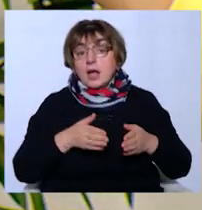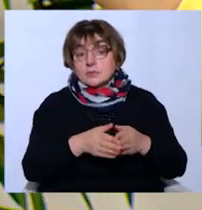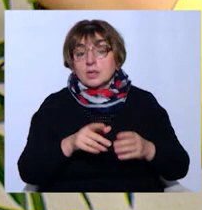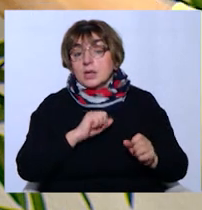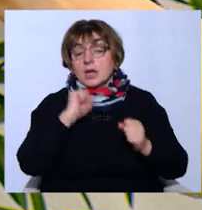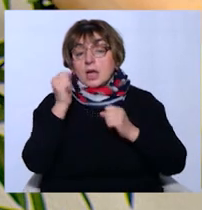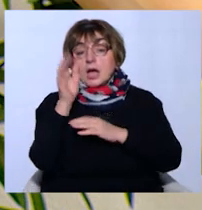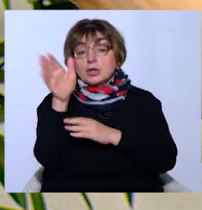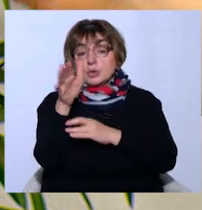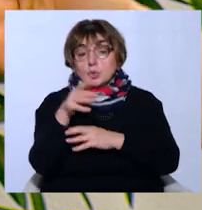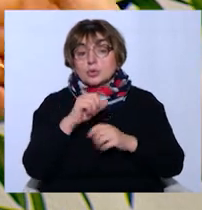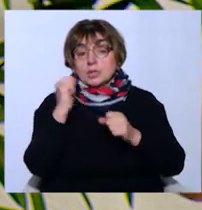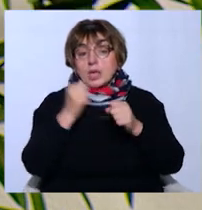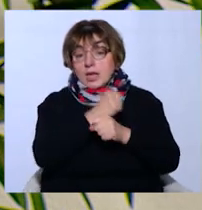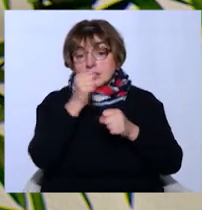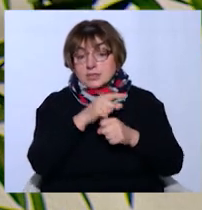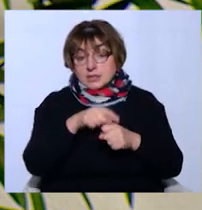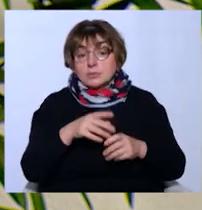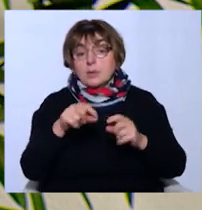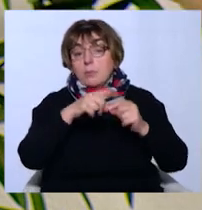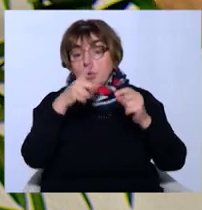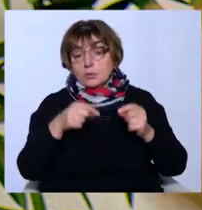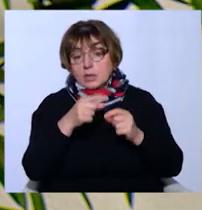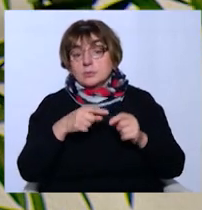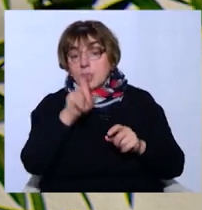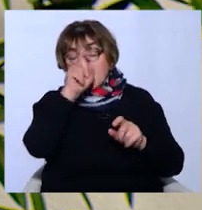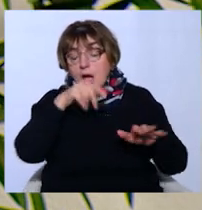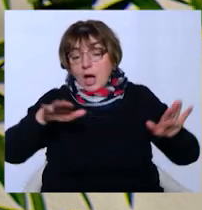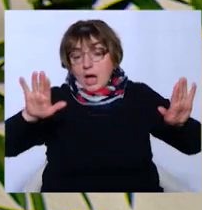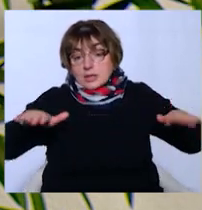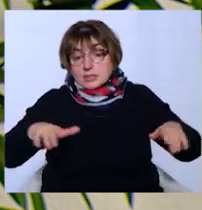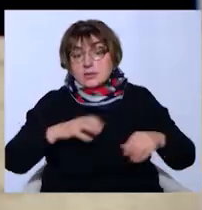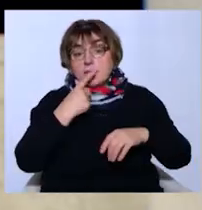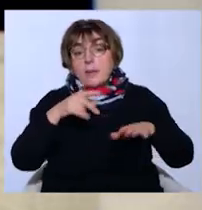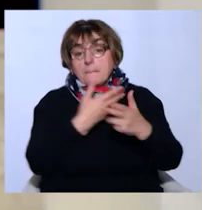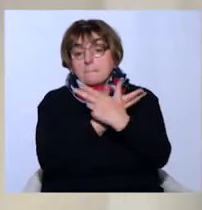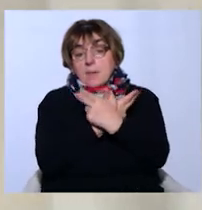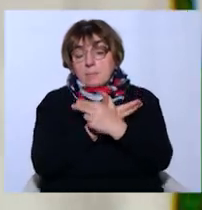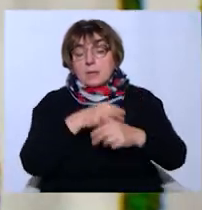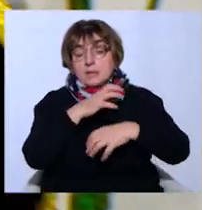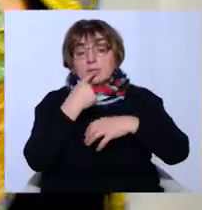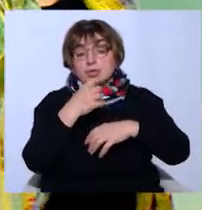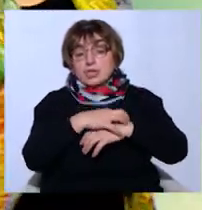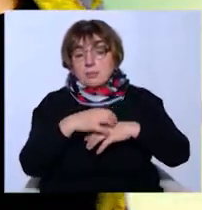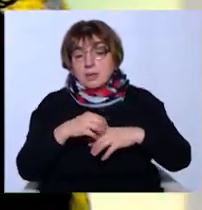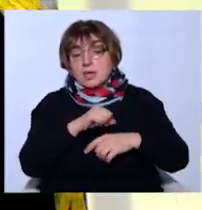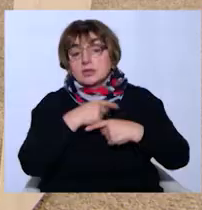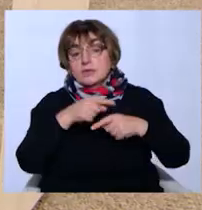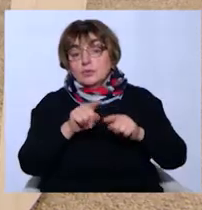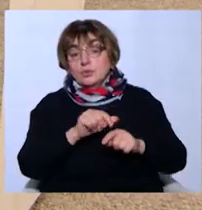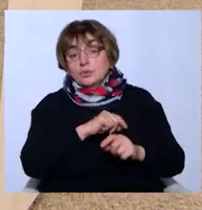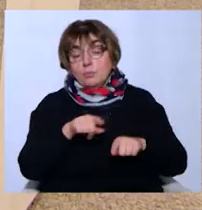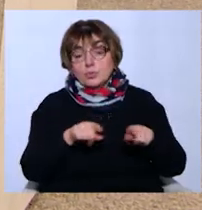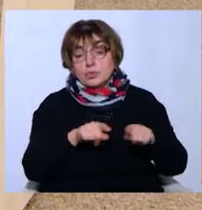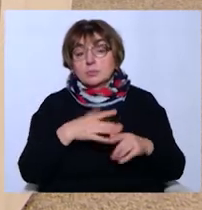ქარი დროშას, ქარის წისქვილს ფოთლებს, ხოლო არწივი, პეპელა და ჭიამაია თავისით მოძრაობენ. ესე იგი, ჩვენ დღეს